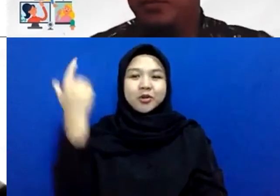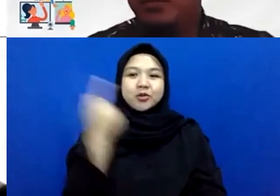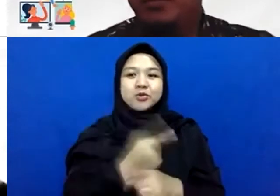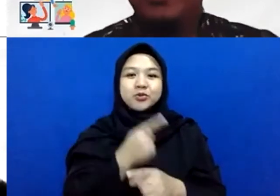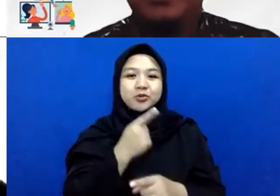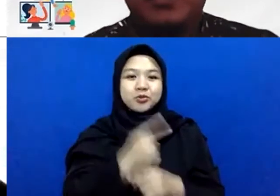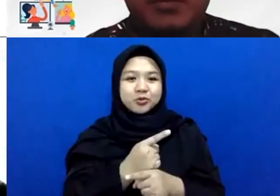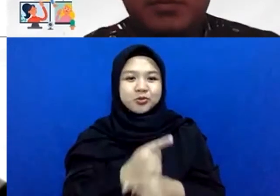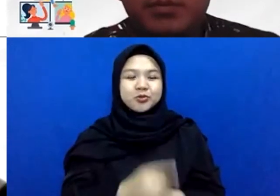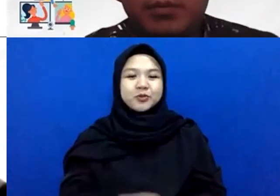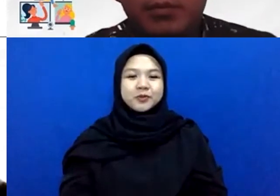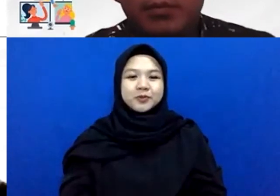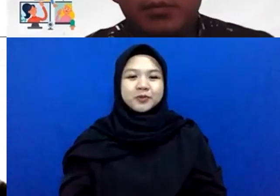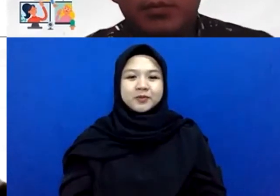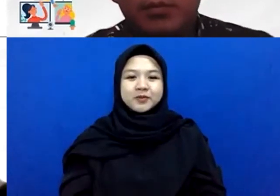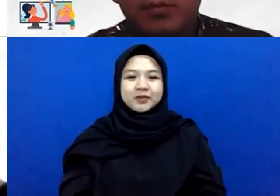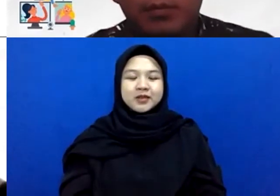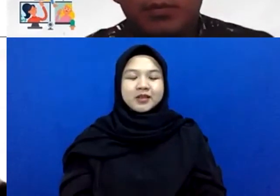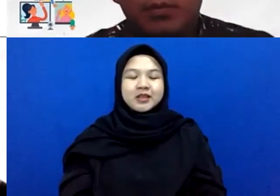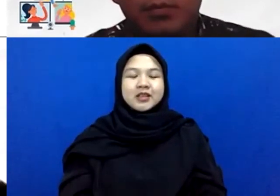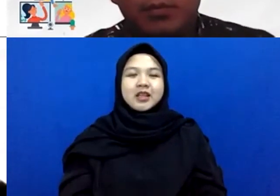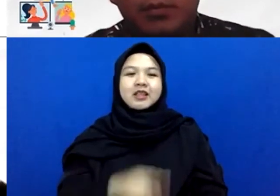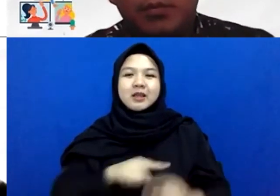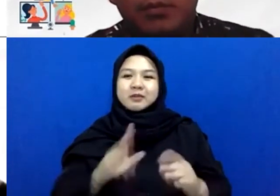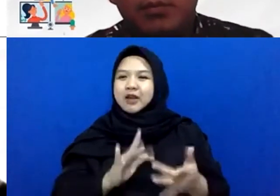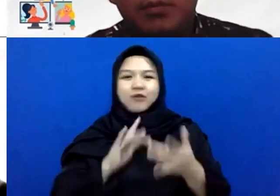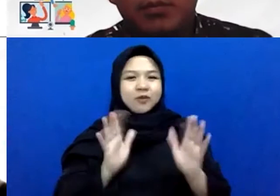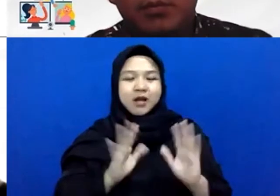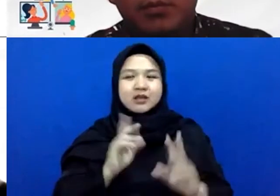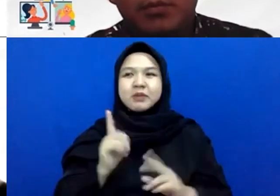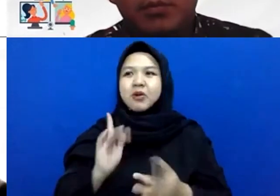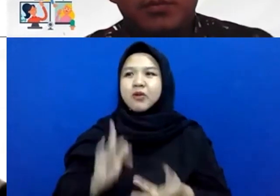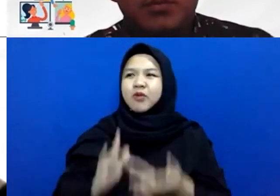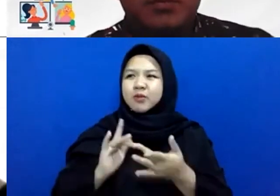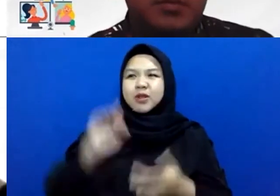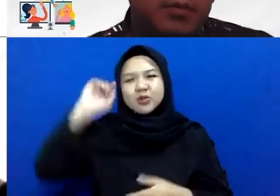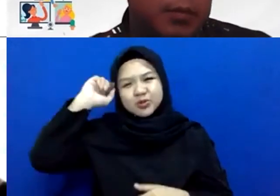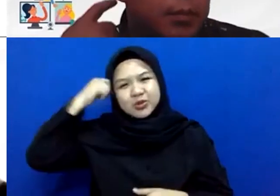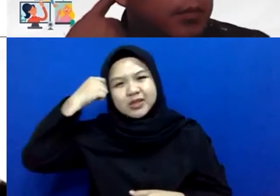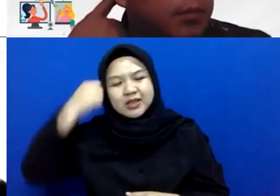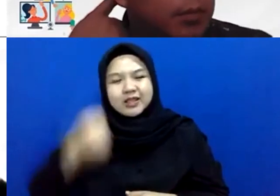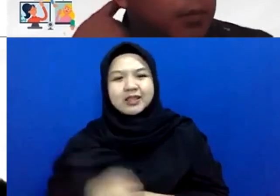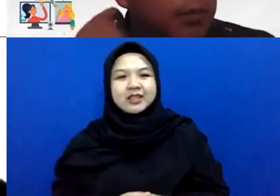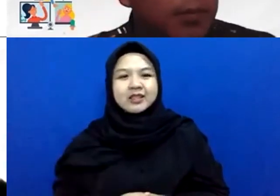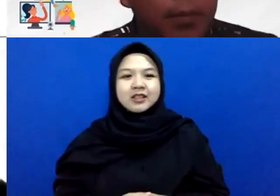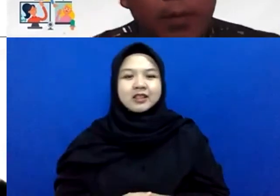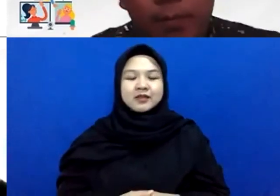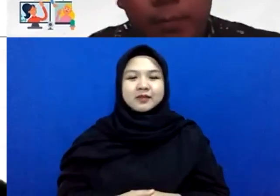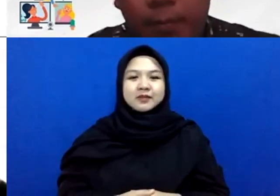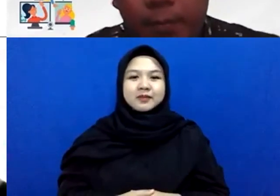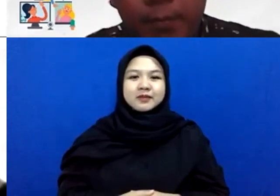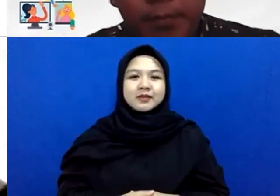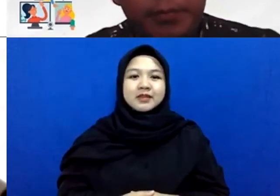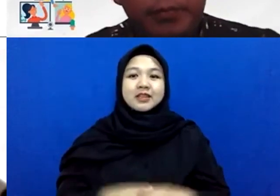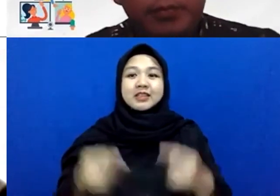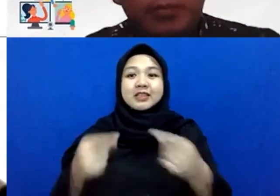saya, secara informal. Karena kalau secara formal akan sulit saya dapatkan. Jadi